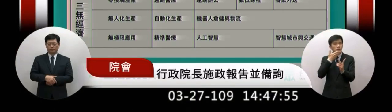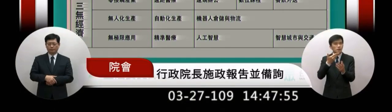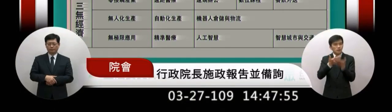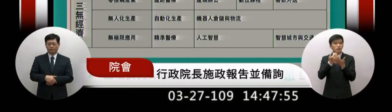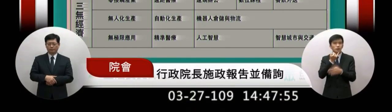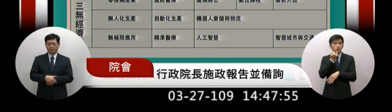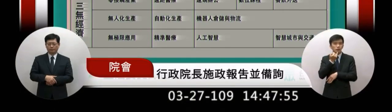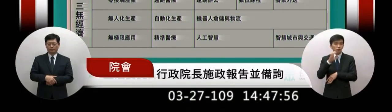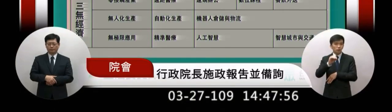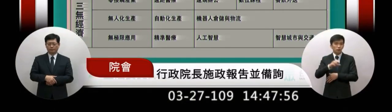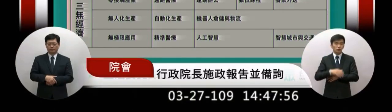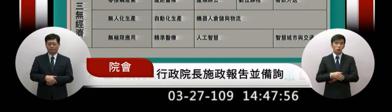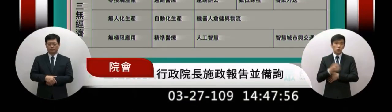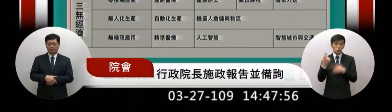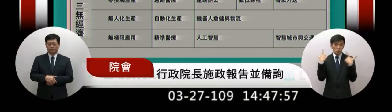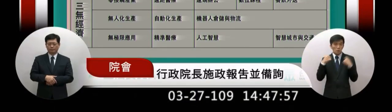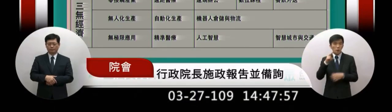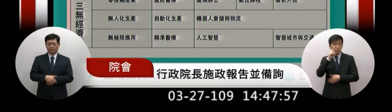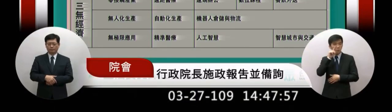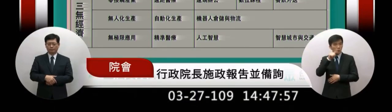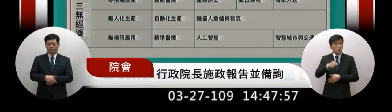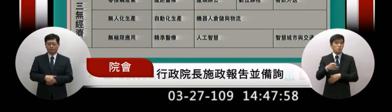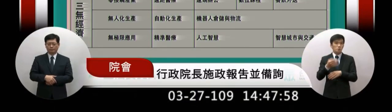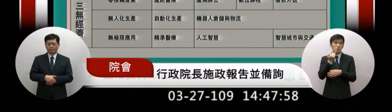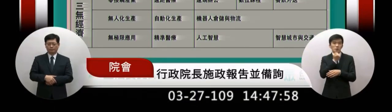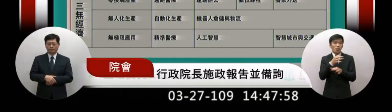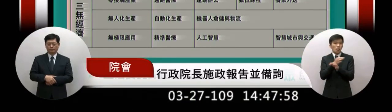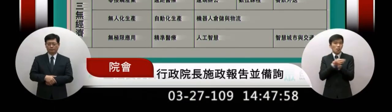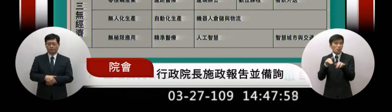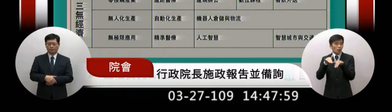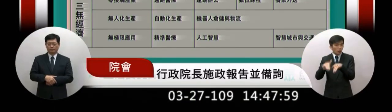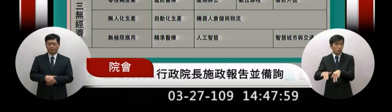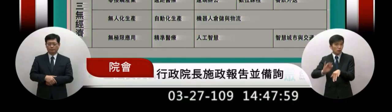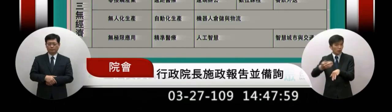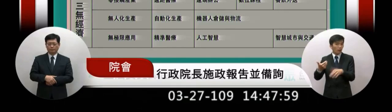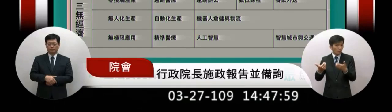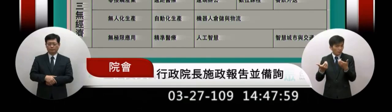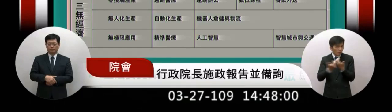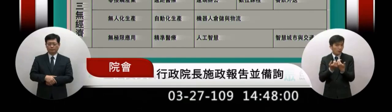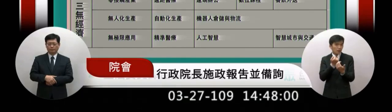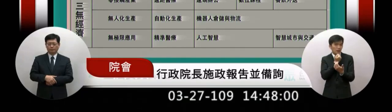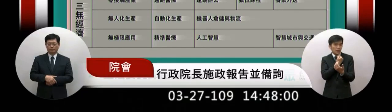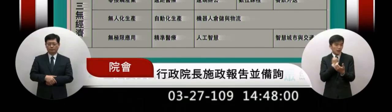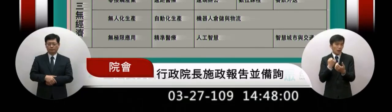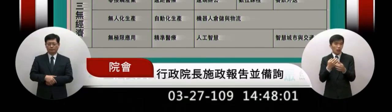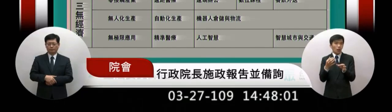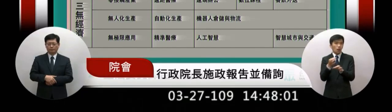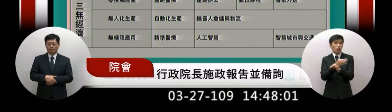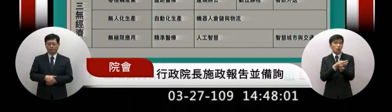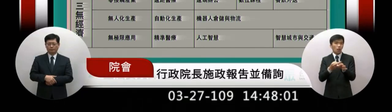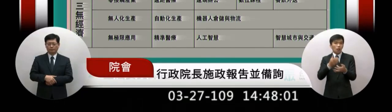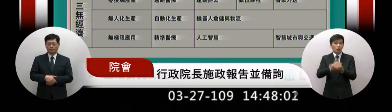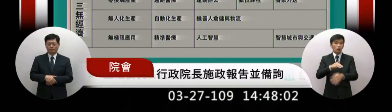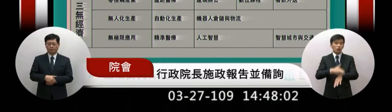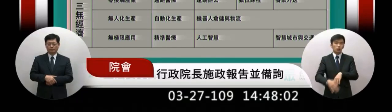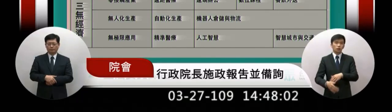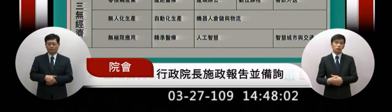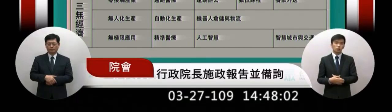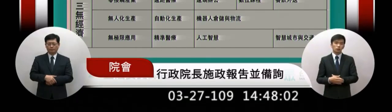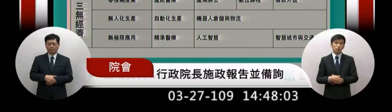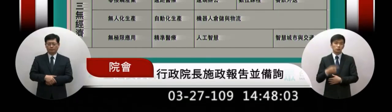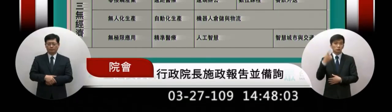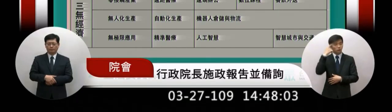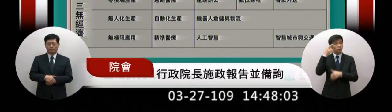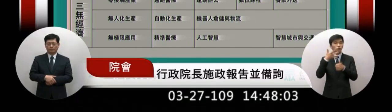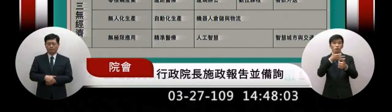这是一个经济寒冬，但是看起来可能会变成一个经济的冰河时期，那在这个部分是不是来请